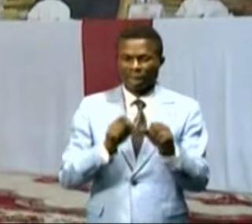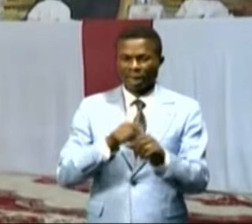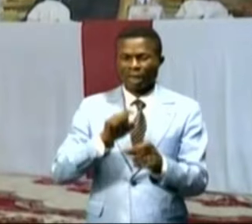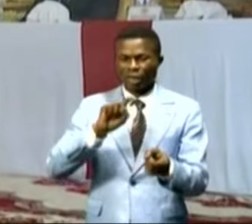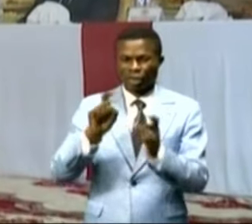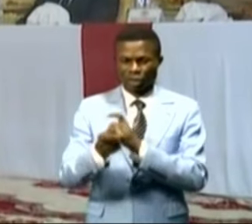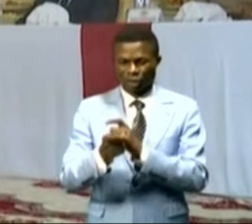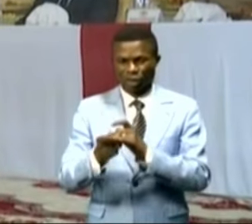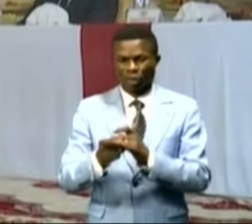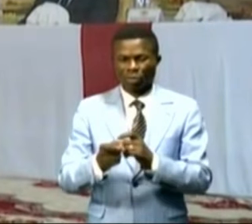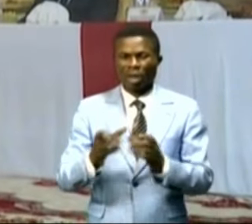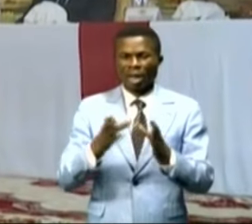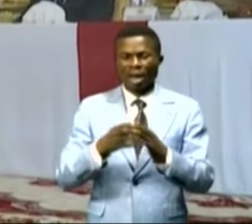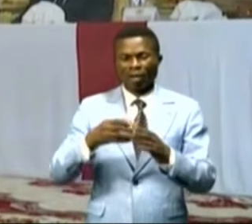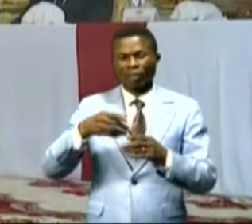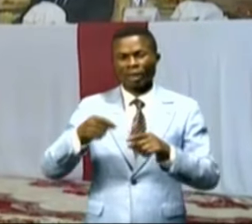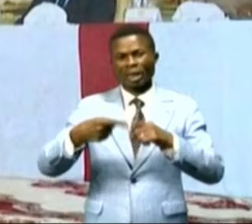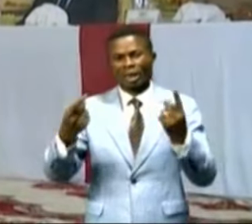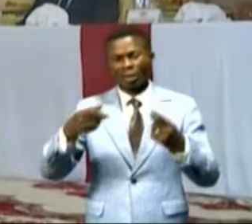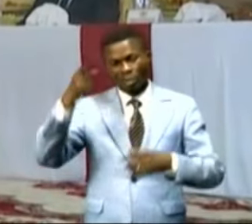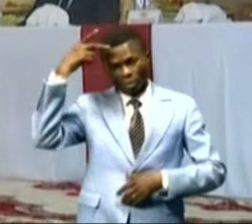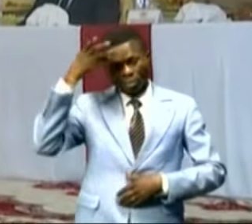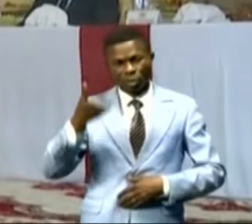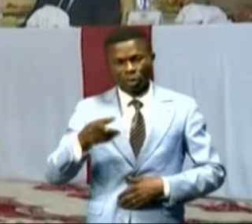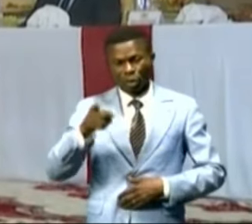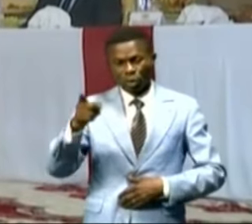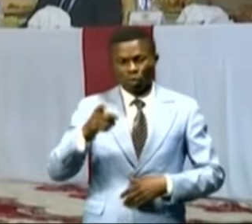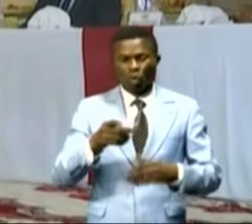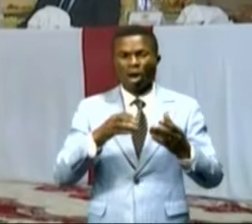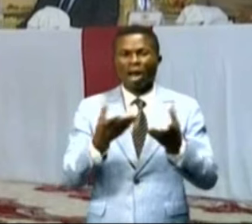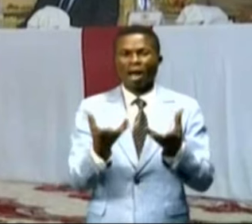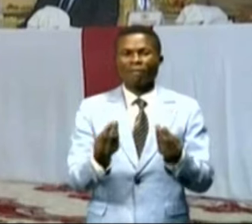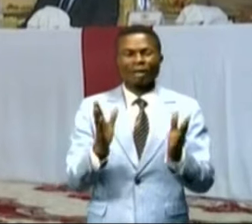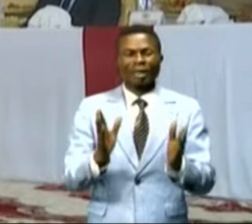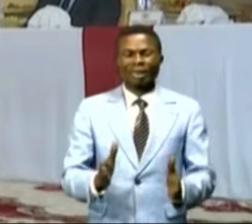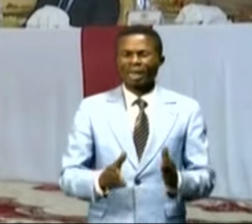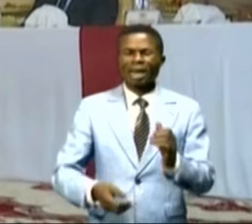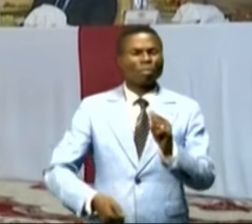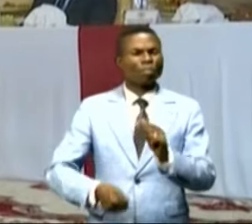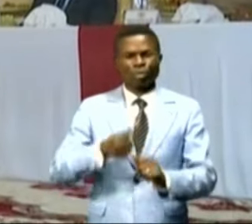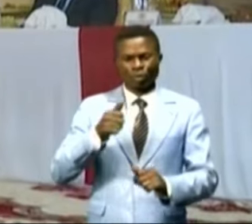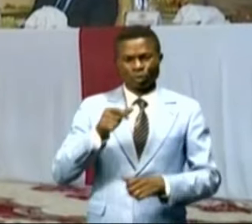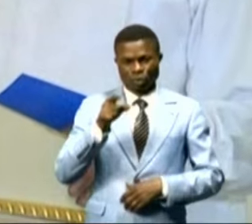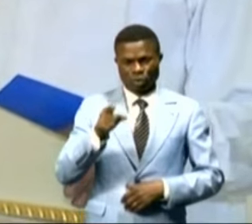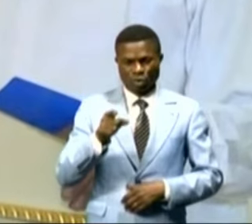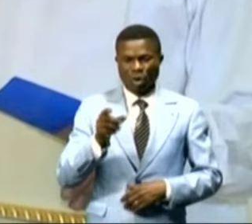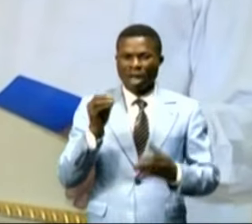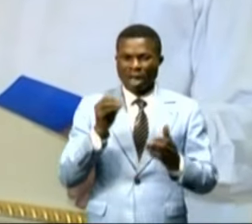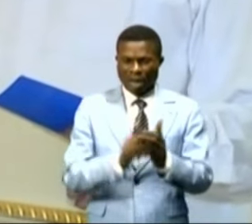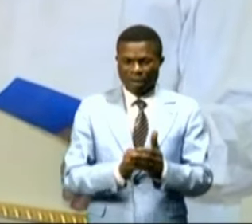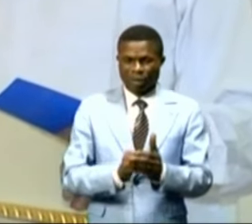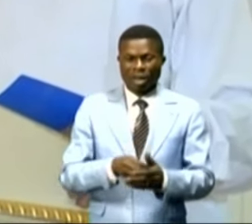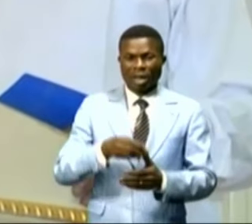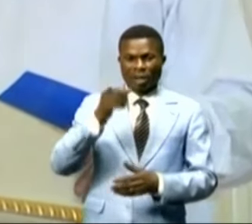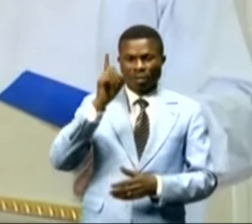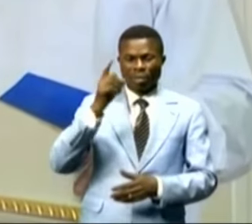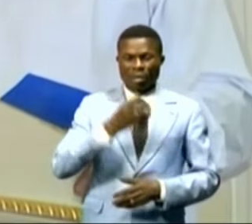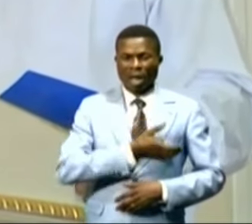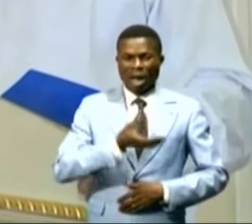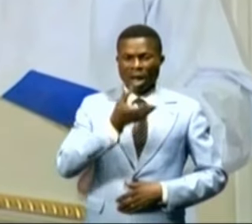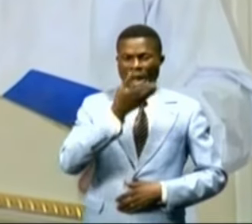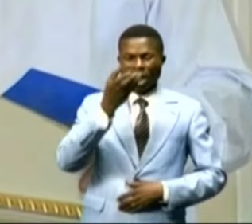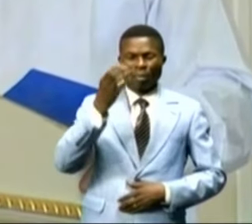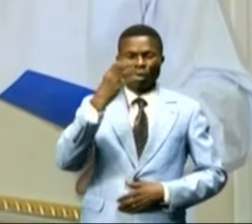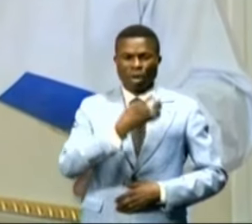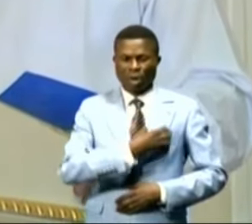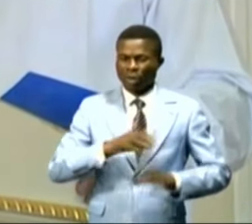Vous avez été plus qu'un facilitateur. En effet, Vous avez été l'âme et le cœur de ces